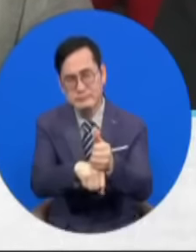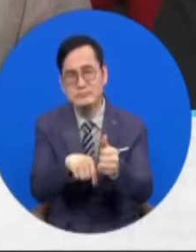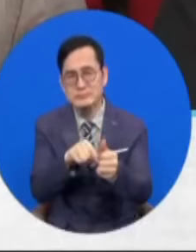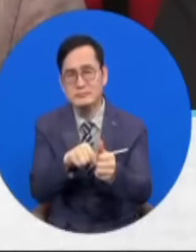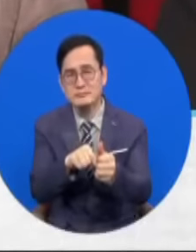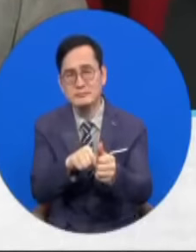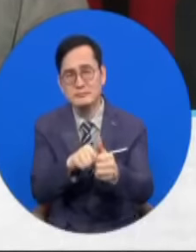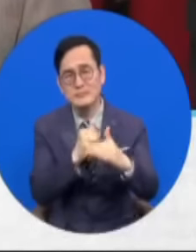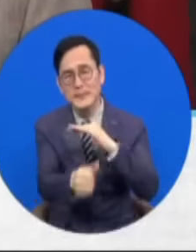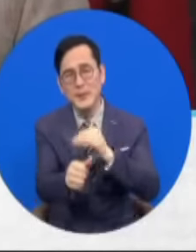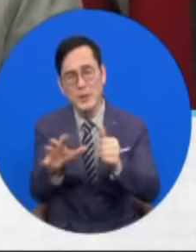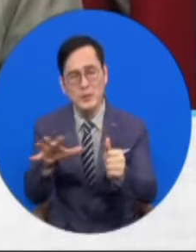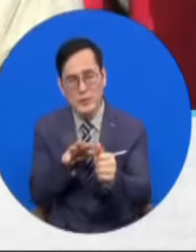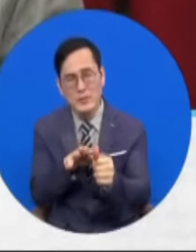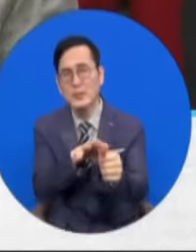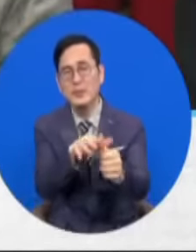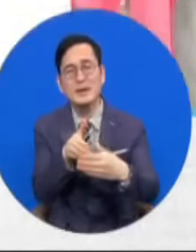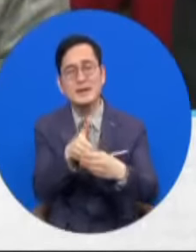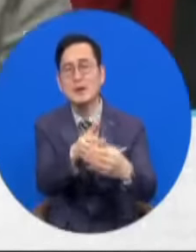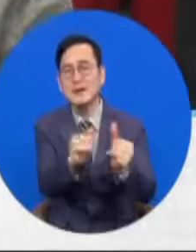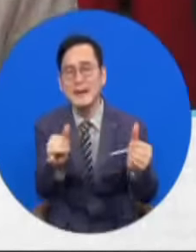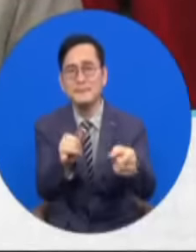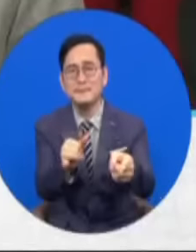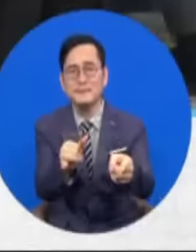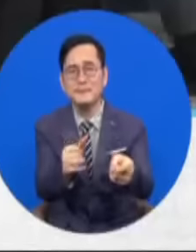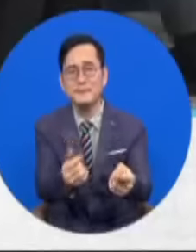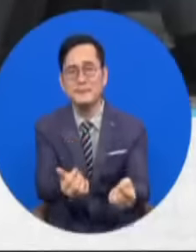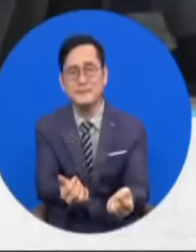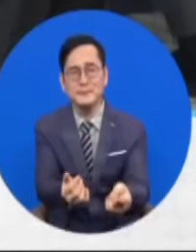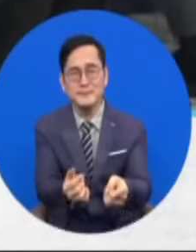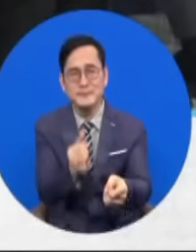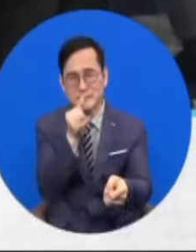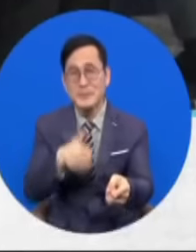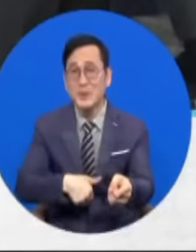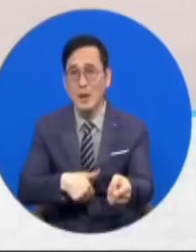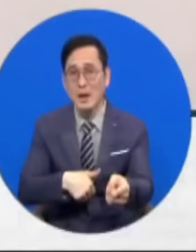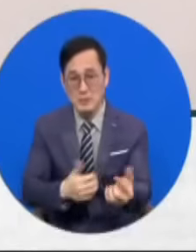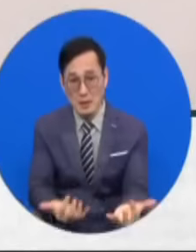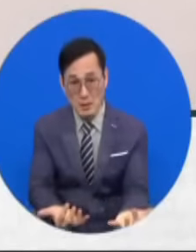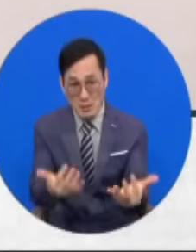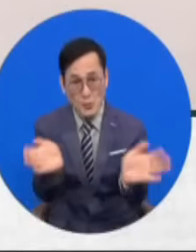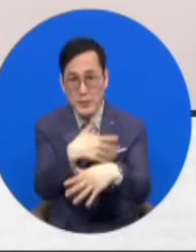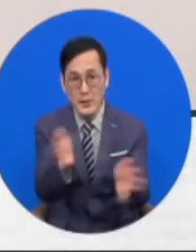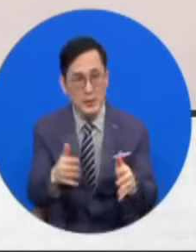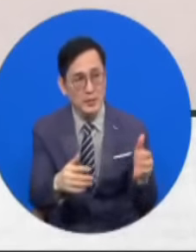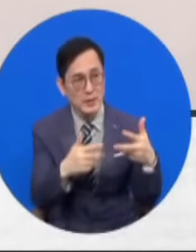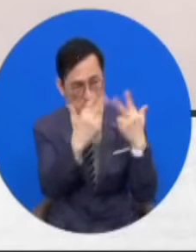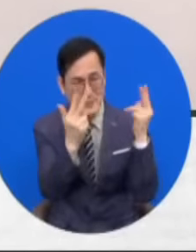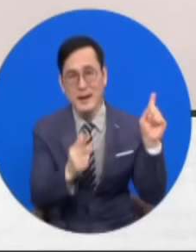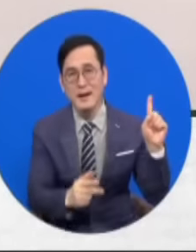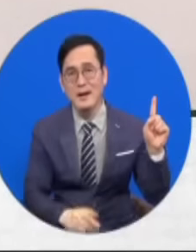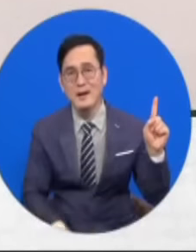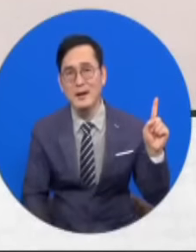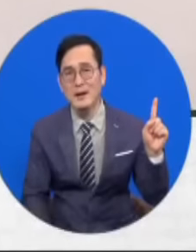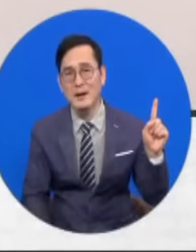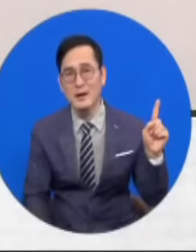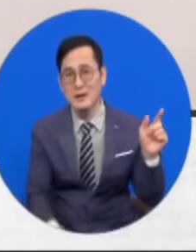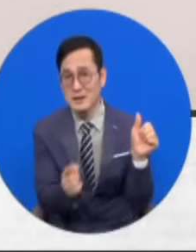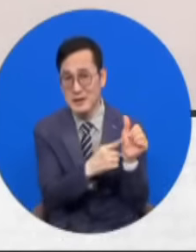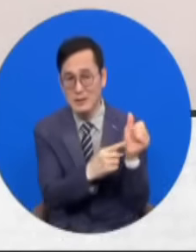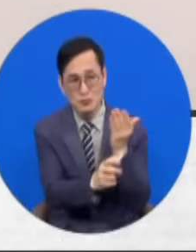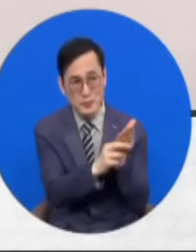민주당은 그런게 전혀 없잖아요데 그런 점을 아마 한동원 전 비대 장이 잘 알고 있을 거라고 보고 아마 본인이